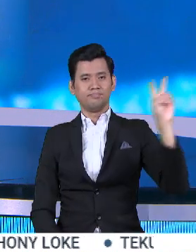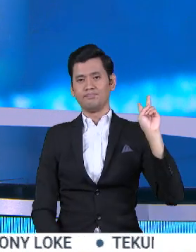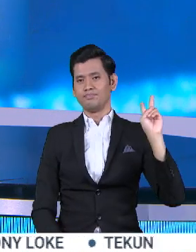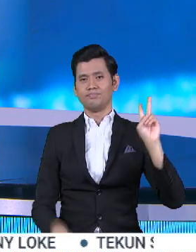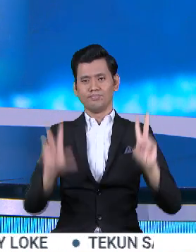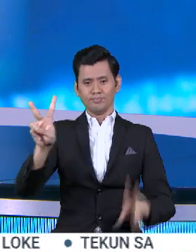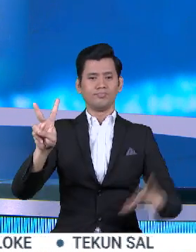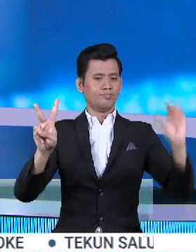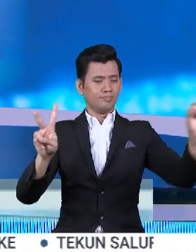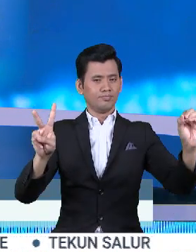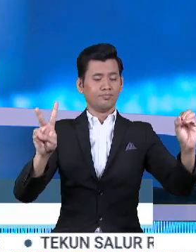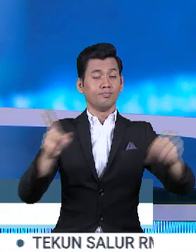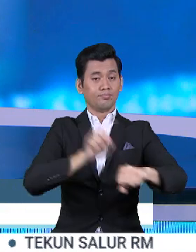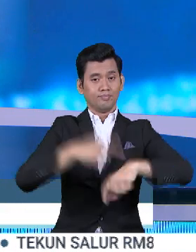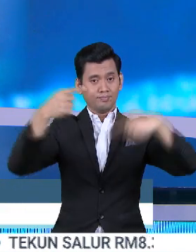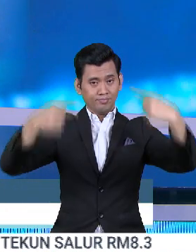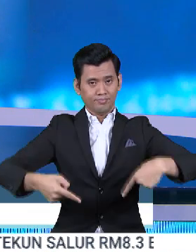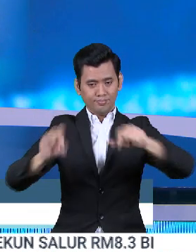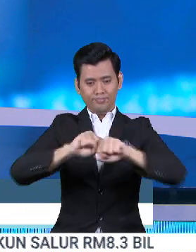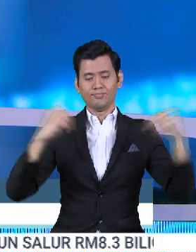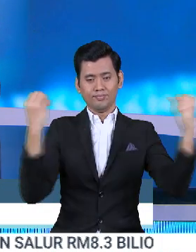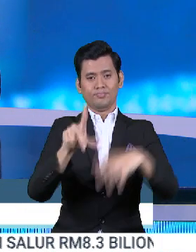aksi pusingan kedua di stadium